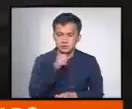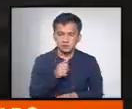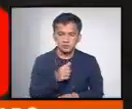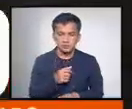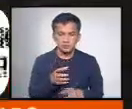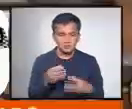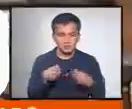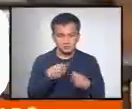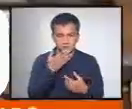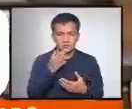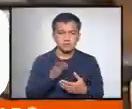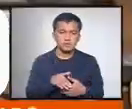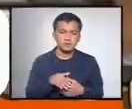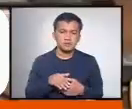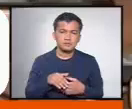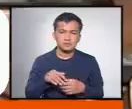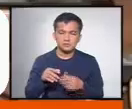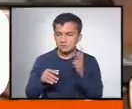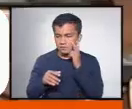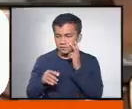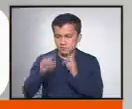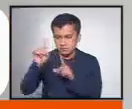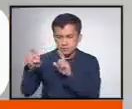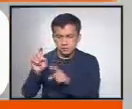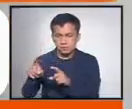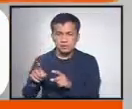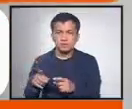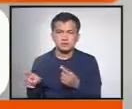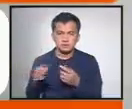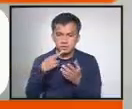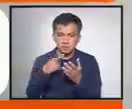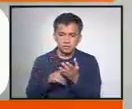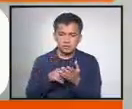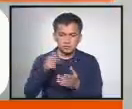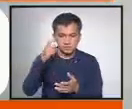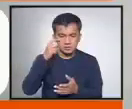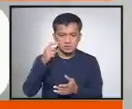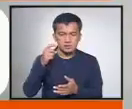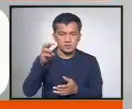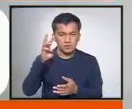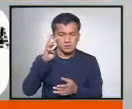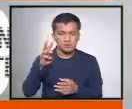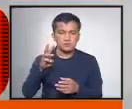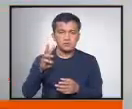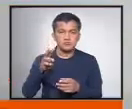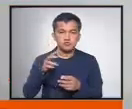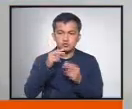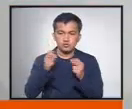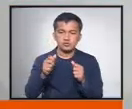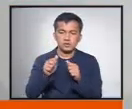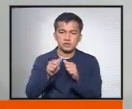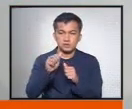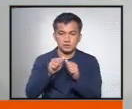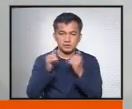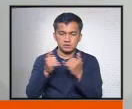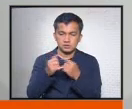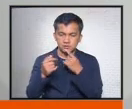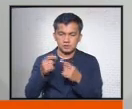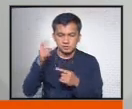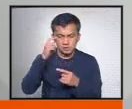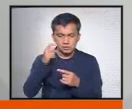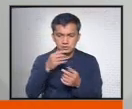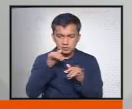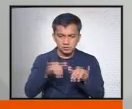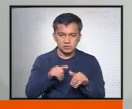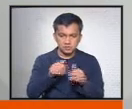Xi ang pagtalakay ng Pangulo sa arbitral ruling. Sa report ng Xinhua News Agency, tiniyak ni Xi sa Pangulo na mananatili ang